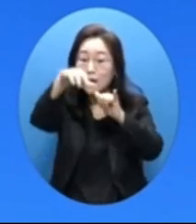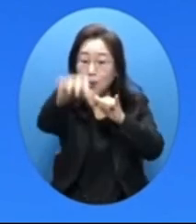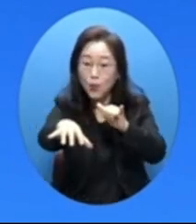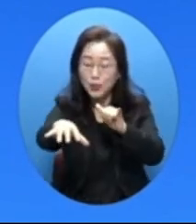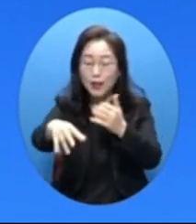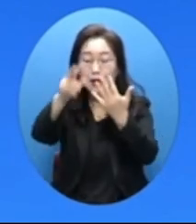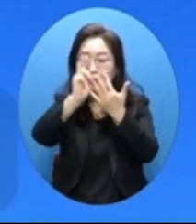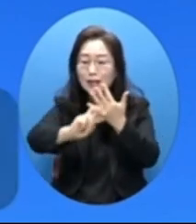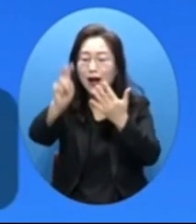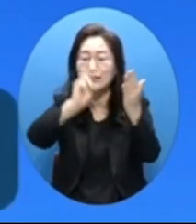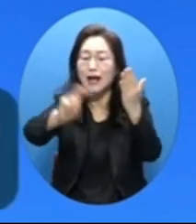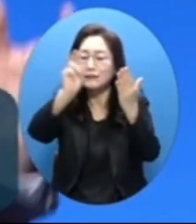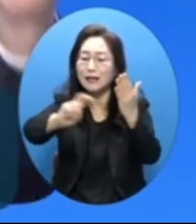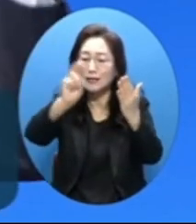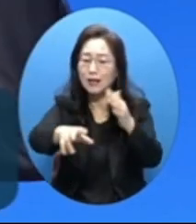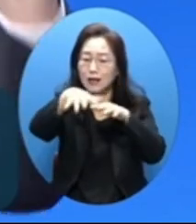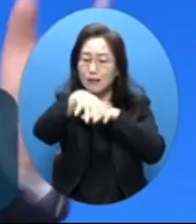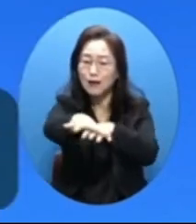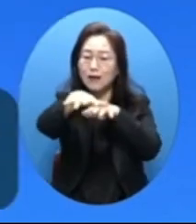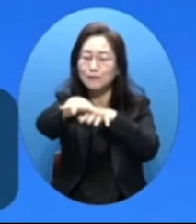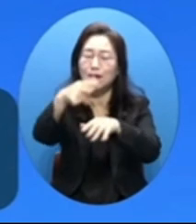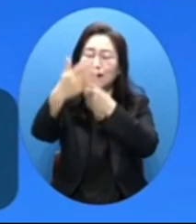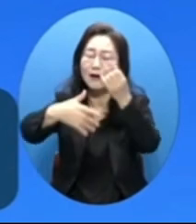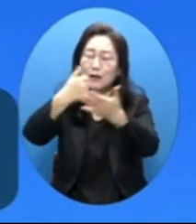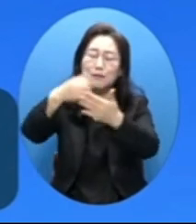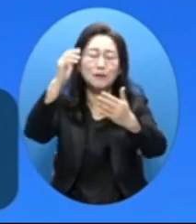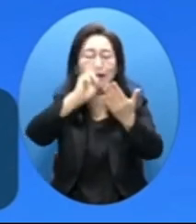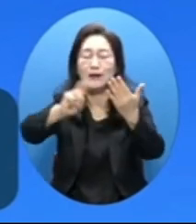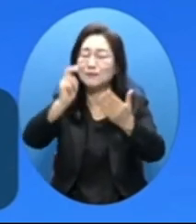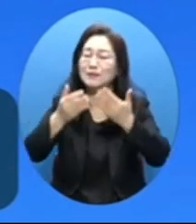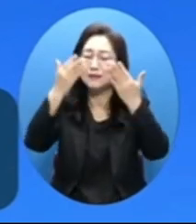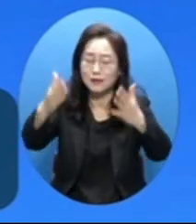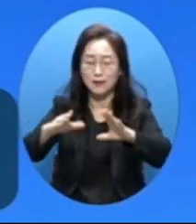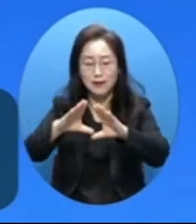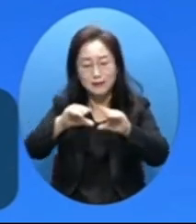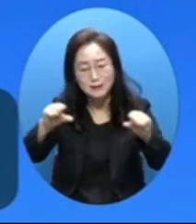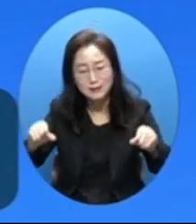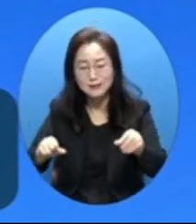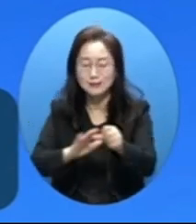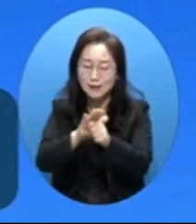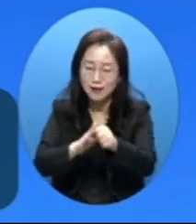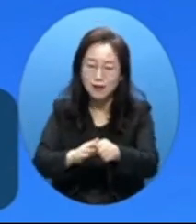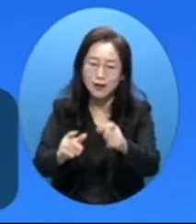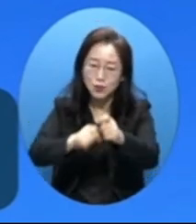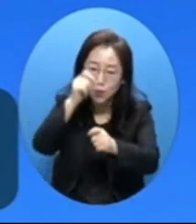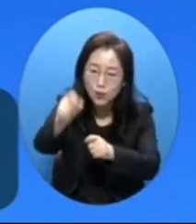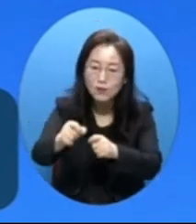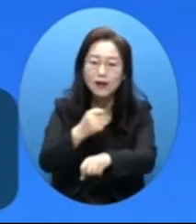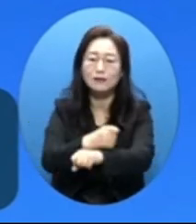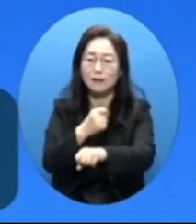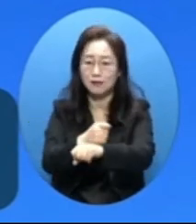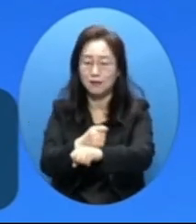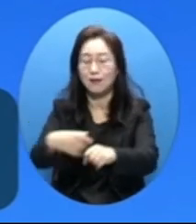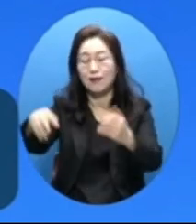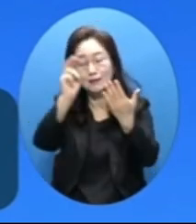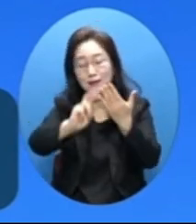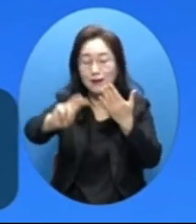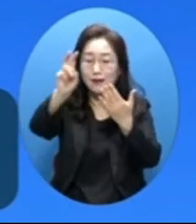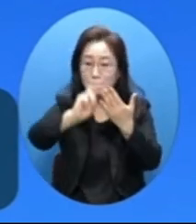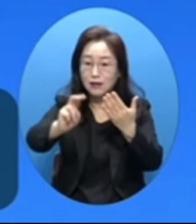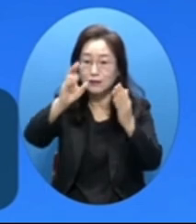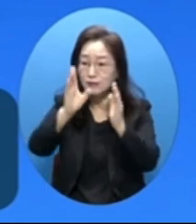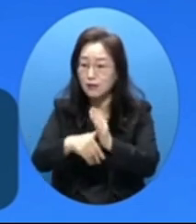찬양대가 앞서라서 하나님을 찬양합니다 하나님께 감사하세 그 인자하심이 영원함이로다 찬양하고 나갈 때